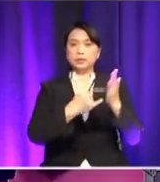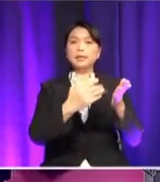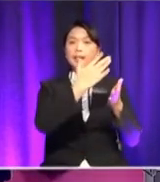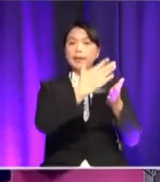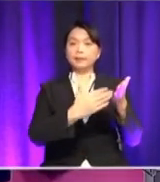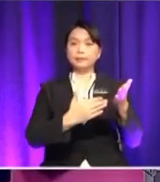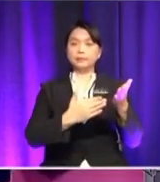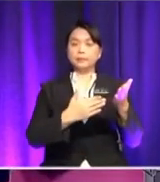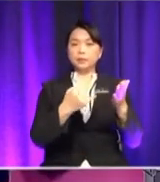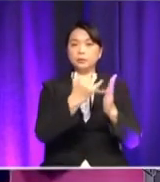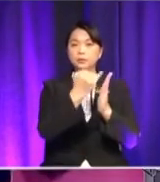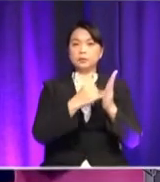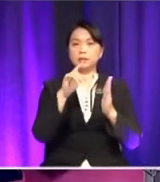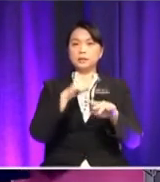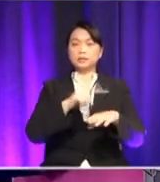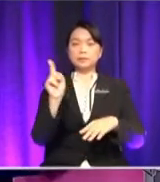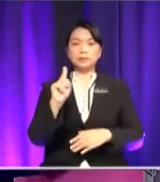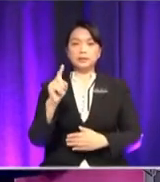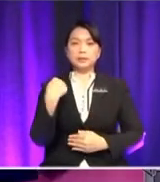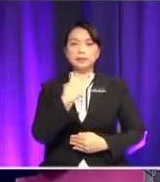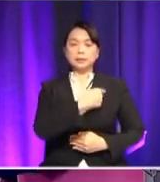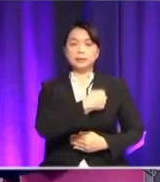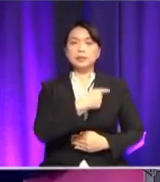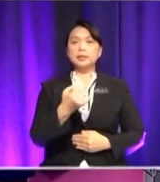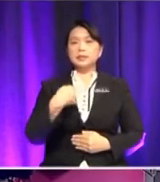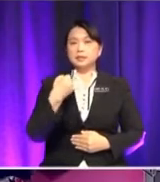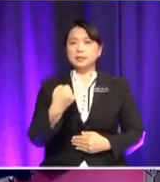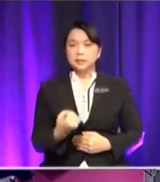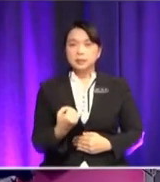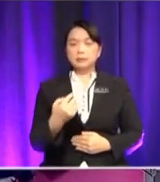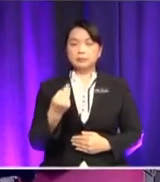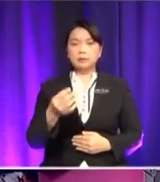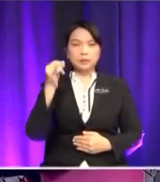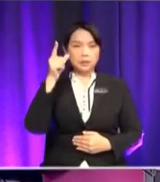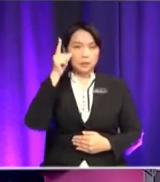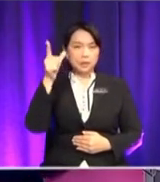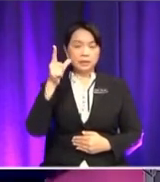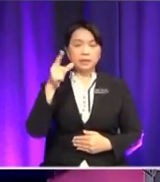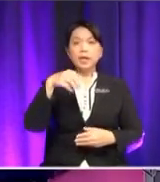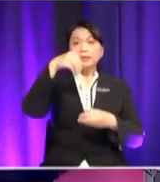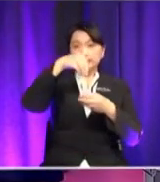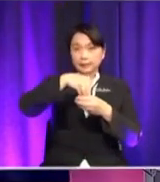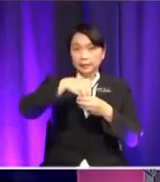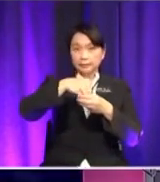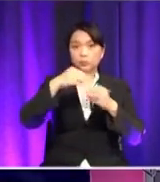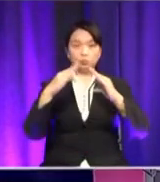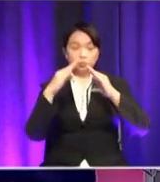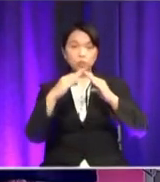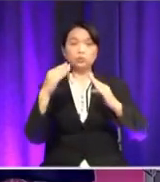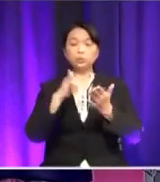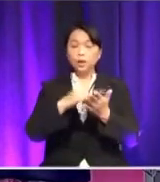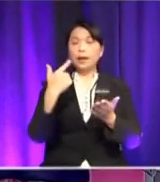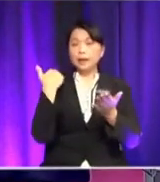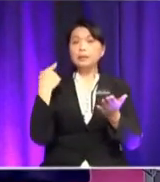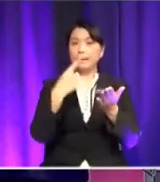keretanya ialah lukisan dimana kita ingin melihat isi dalam dalam lukisan bangunan tersebut